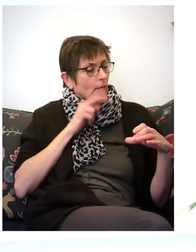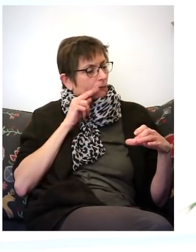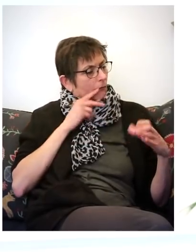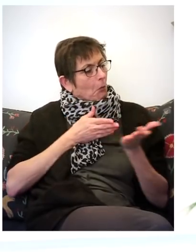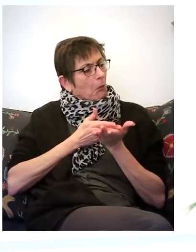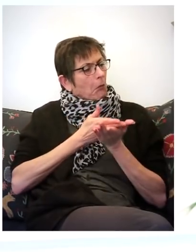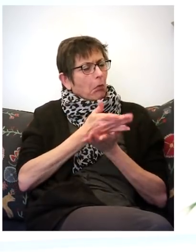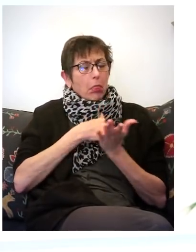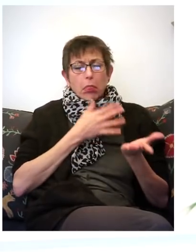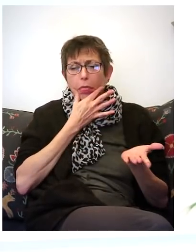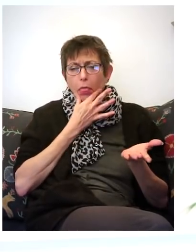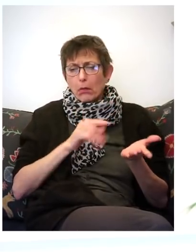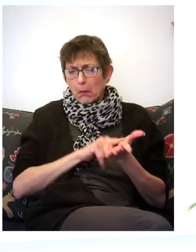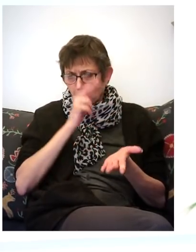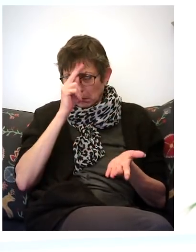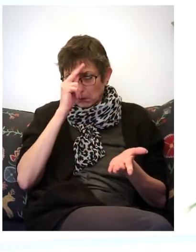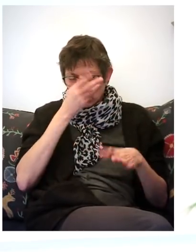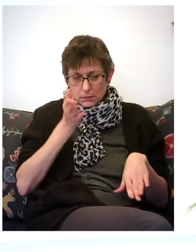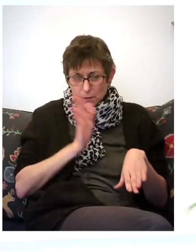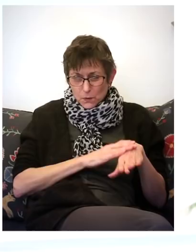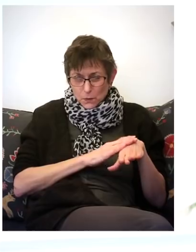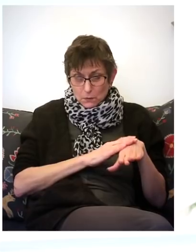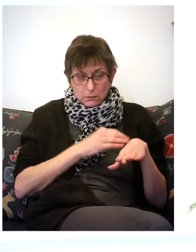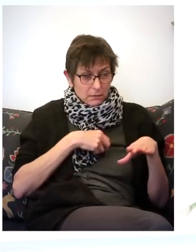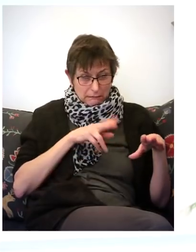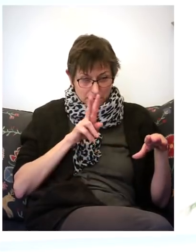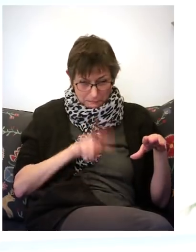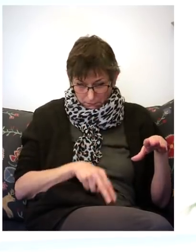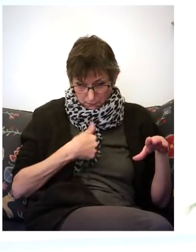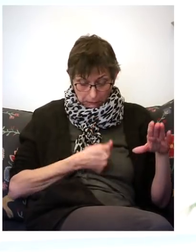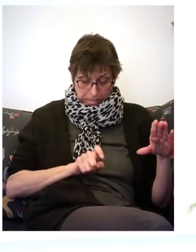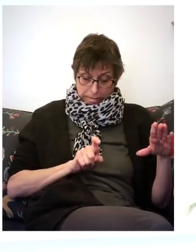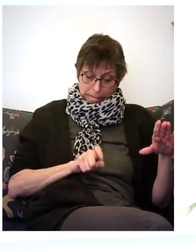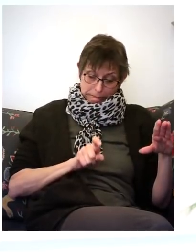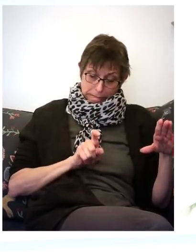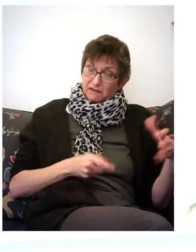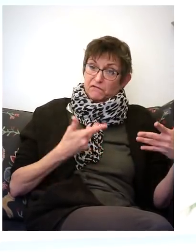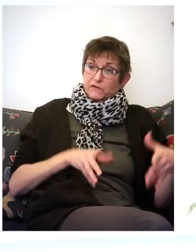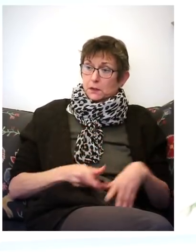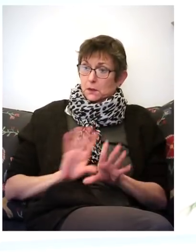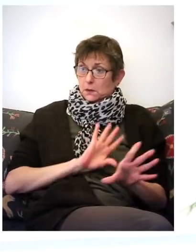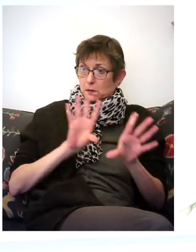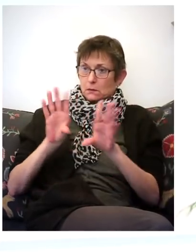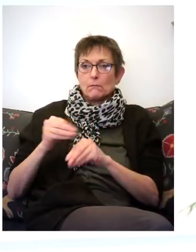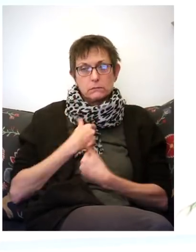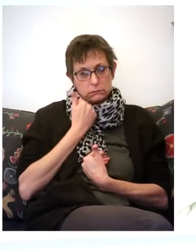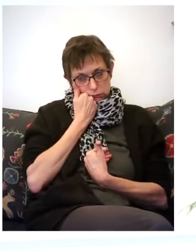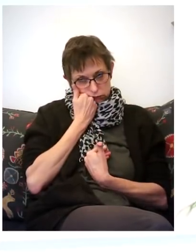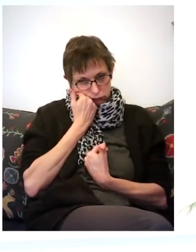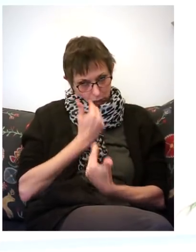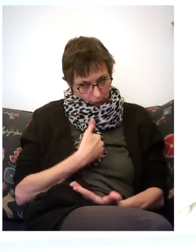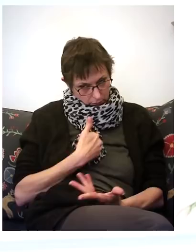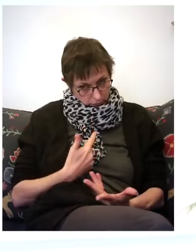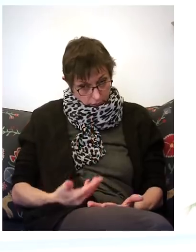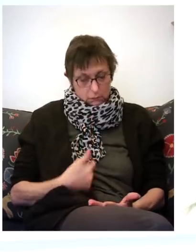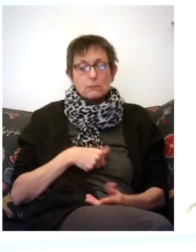qu'au final, il m'a fallu, je vous promets que c'est vrai, seulement 2 clics pour l'installer sur mon navigateur. C'est un peu la honte. Alors Ecosia, pour la faire très courte, c'est un moteur de